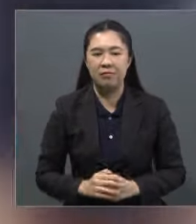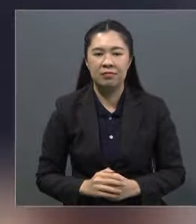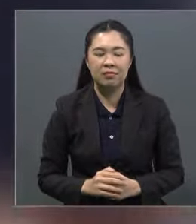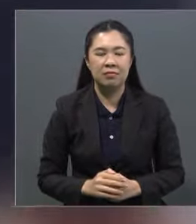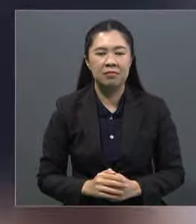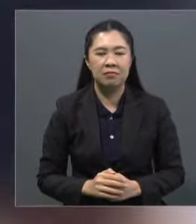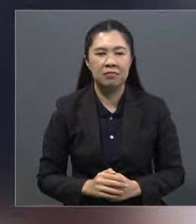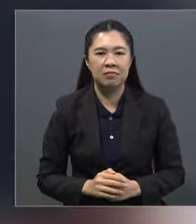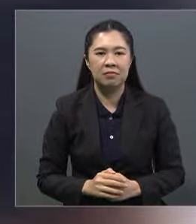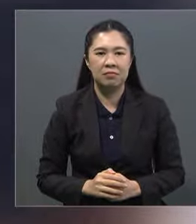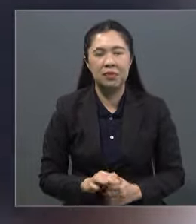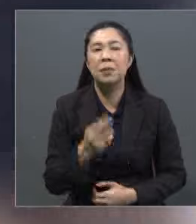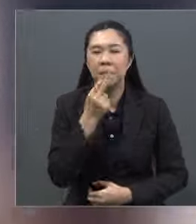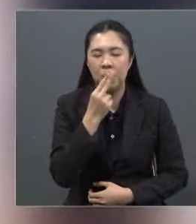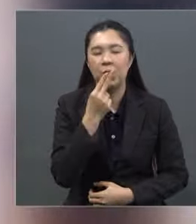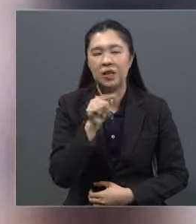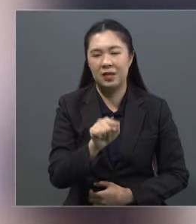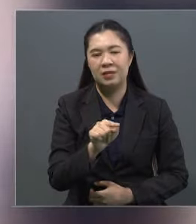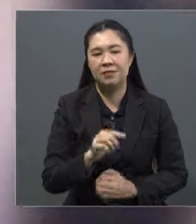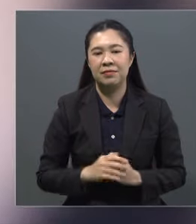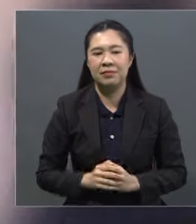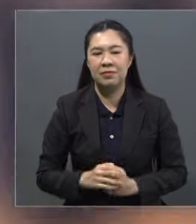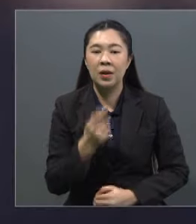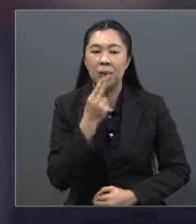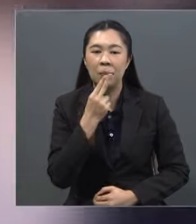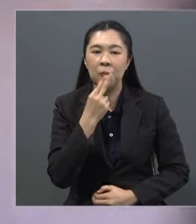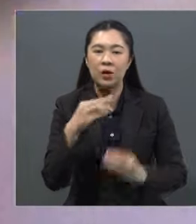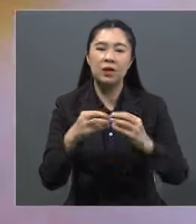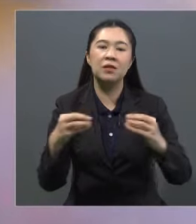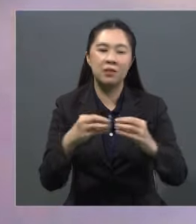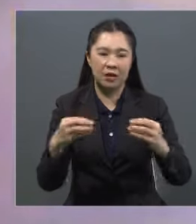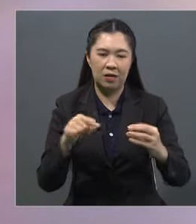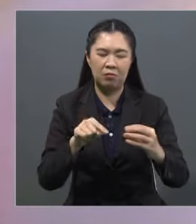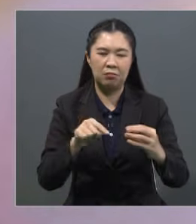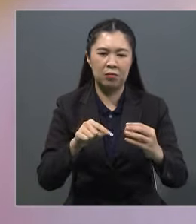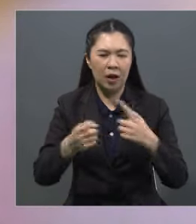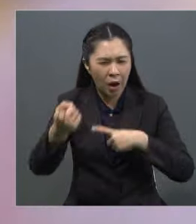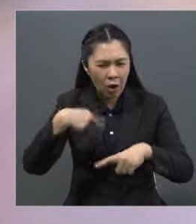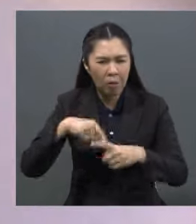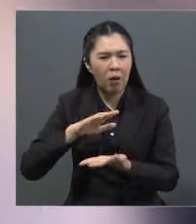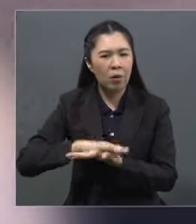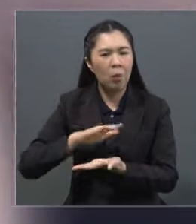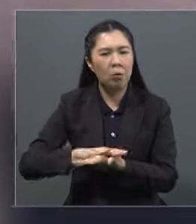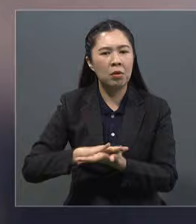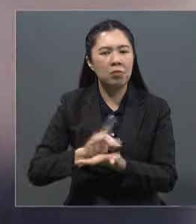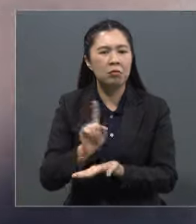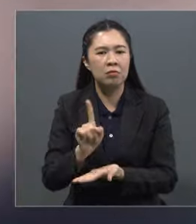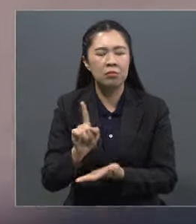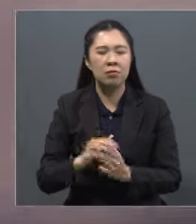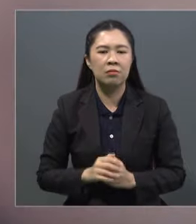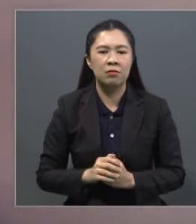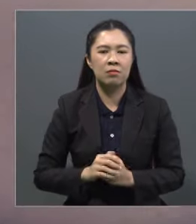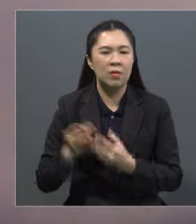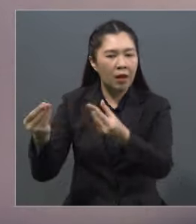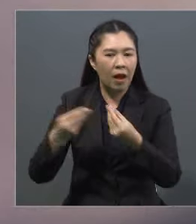มันเป็นบุหรี่เป็นแห้ง บุหรี่ไฟฟ้า แล้วทำไมได้มาโรงเรียนหรอลูก พี่เจให้ค่ะ ใครให้นะ พ ี่ เ